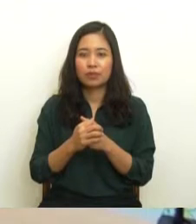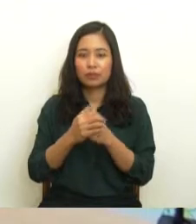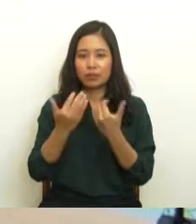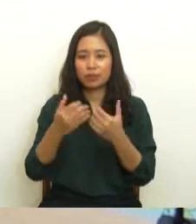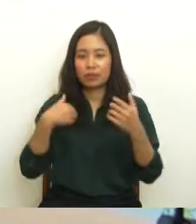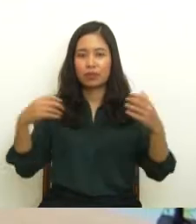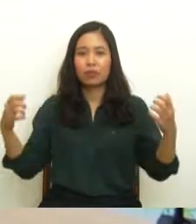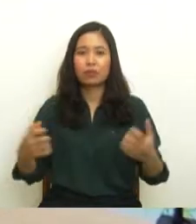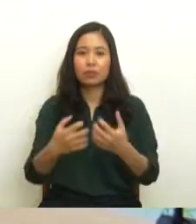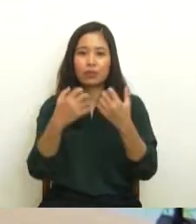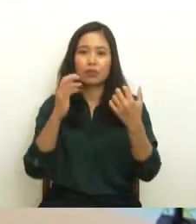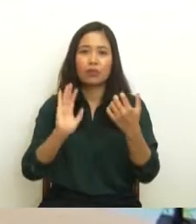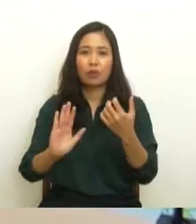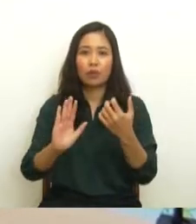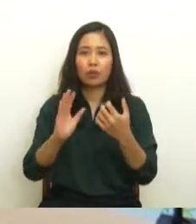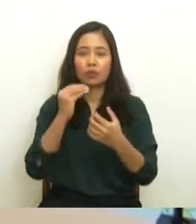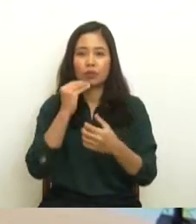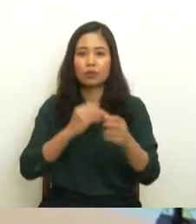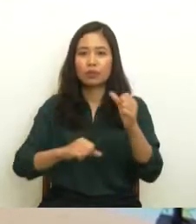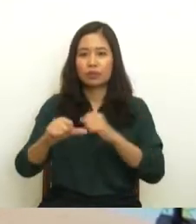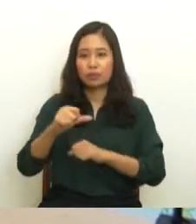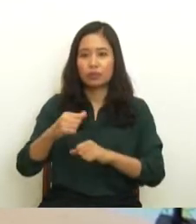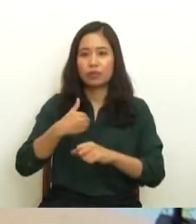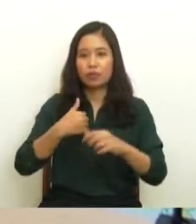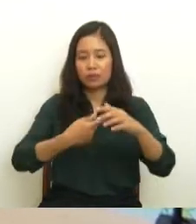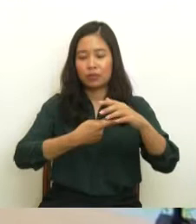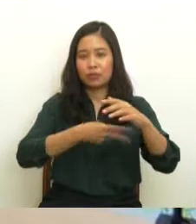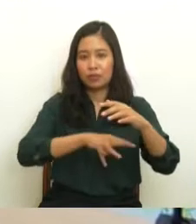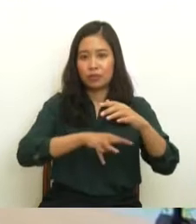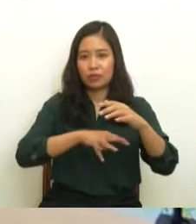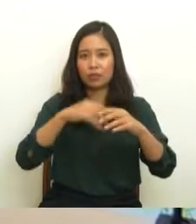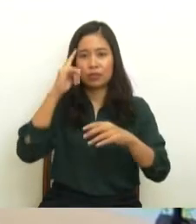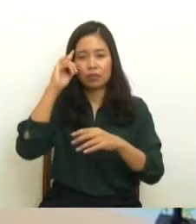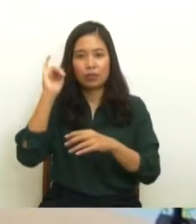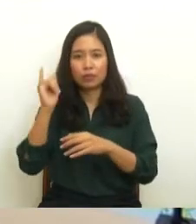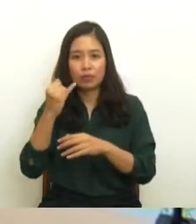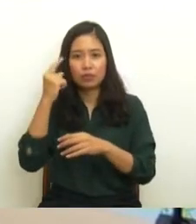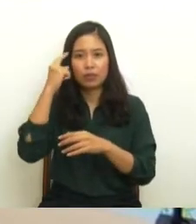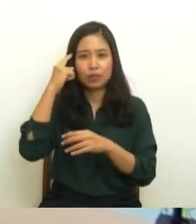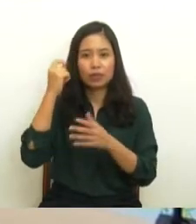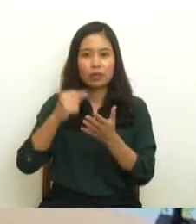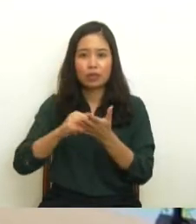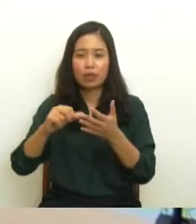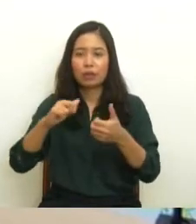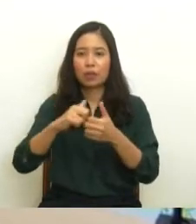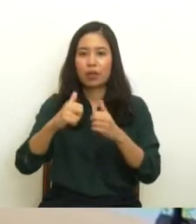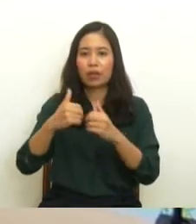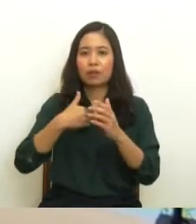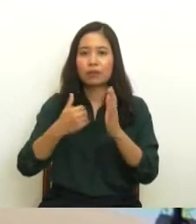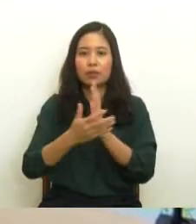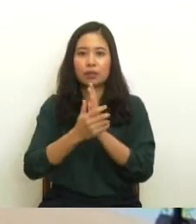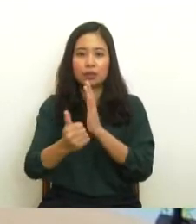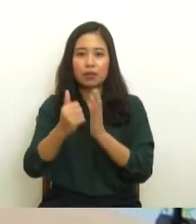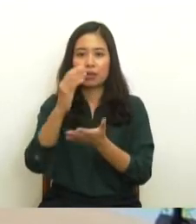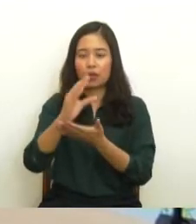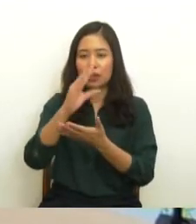ังในการพัฒนาคนตั้งแต่เด็ก ๆ ประทมนวัยให้รู้จักคิดู้จกแ้ปัญหาีทักษะการเรีนรู้